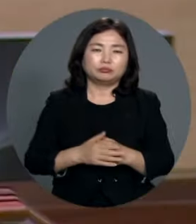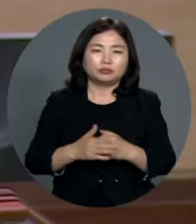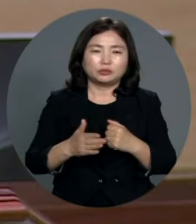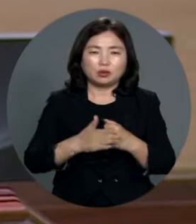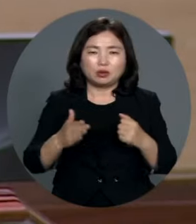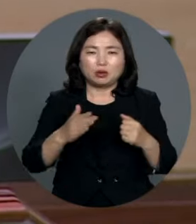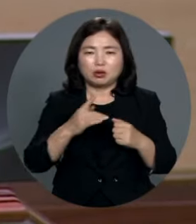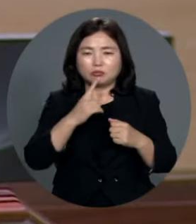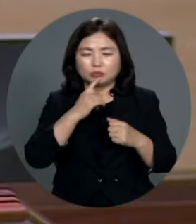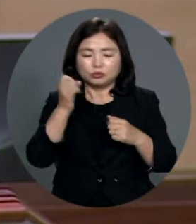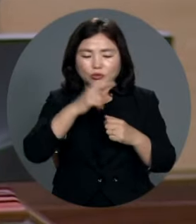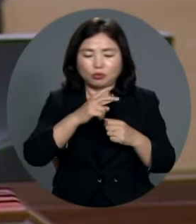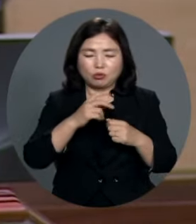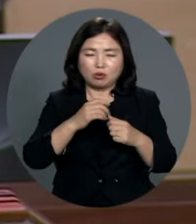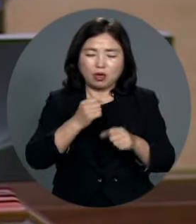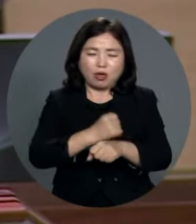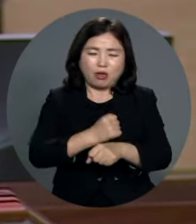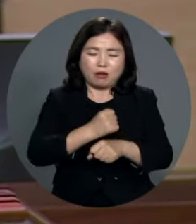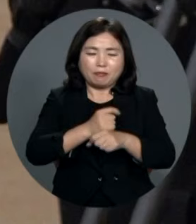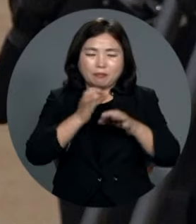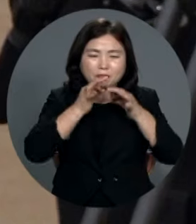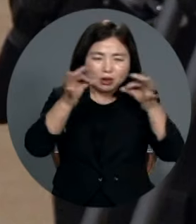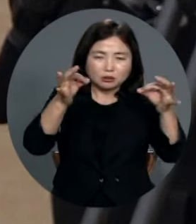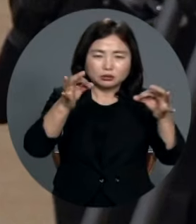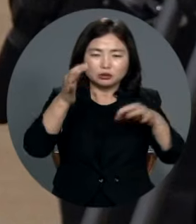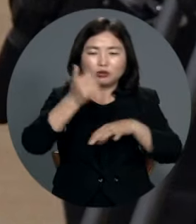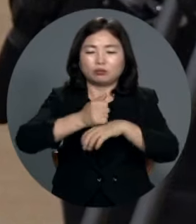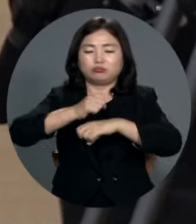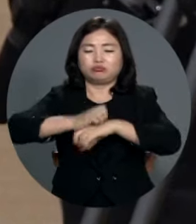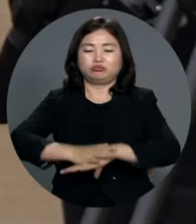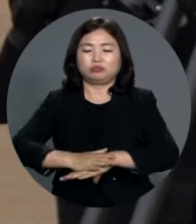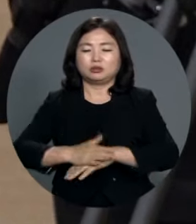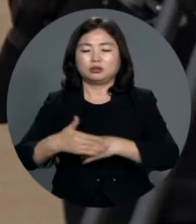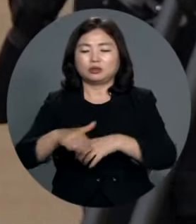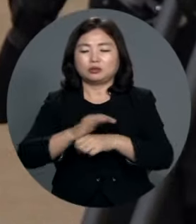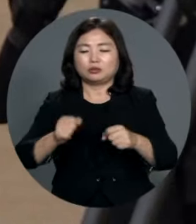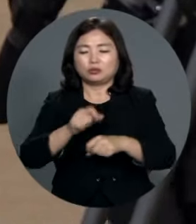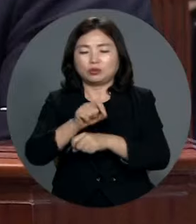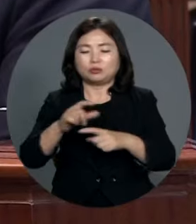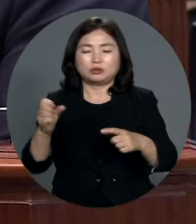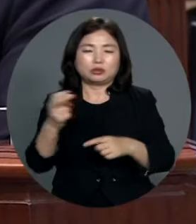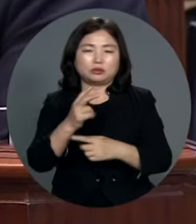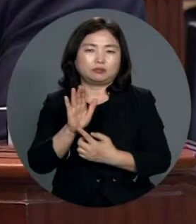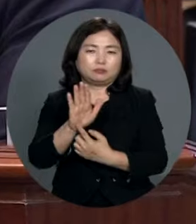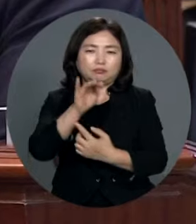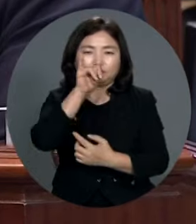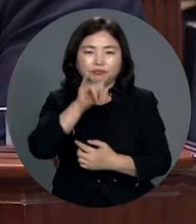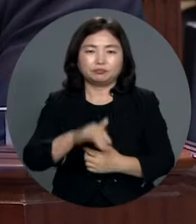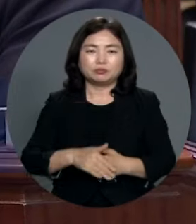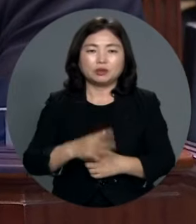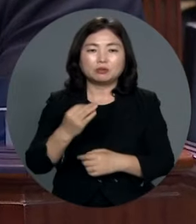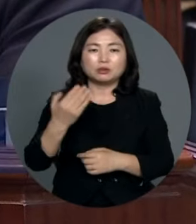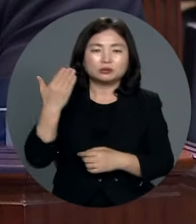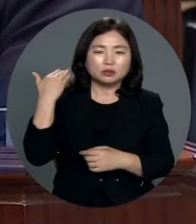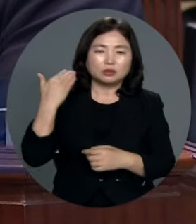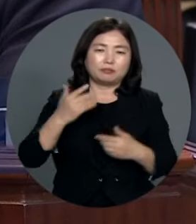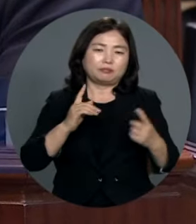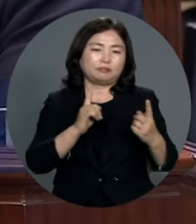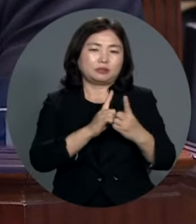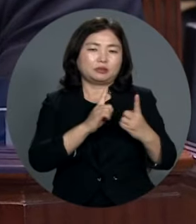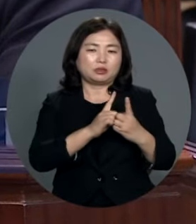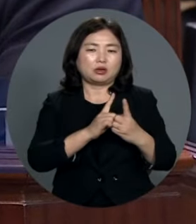용두사미가 된 대구경북 행정 통합도 다시 도마위에 올랐습니다 얼마 저도 저여기 만났습니다